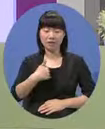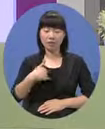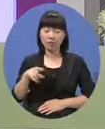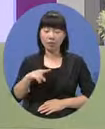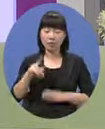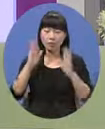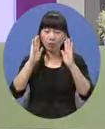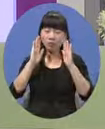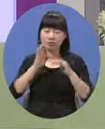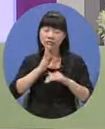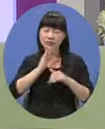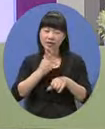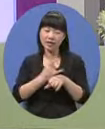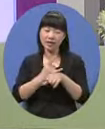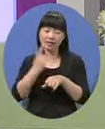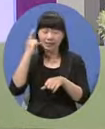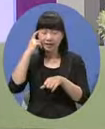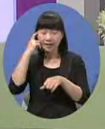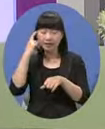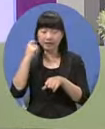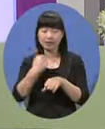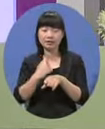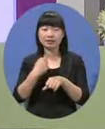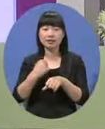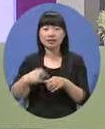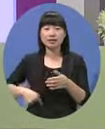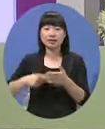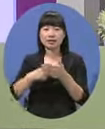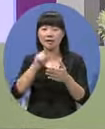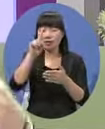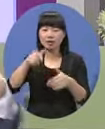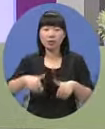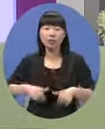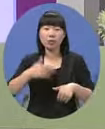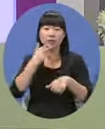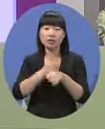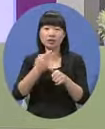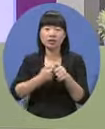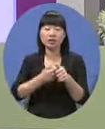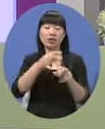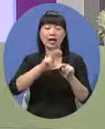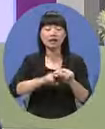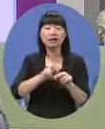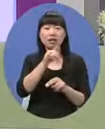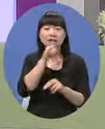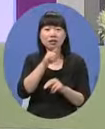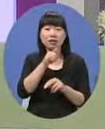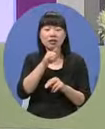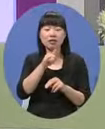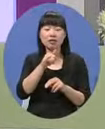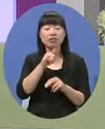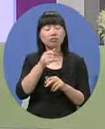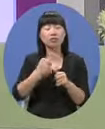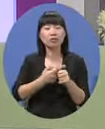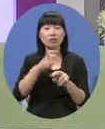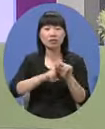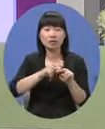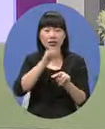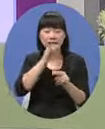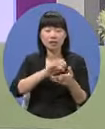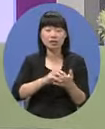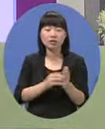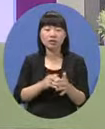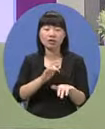뭔가 공부를 정말 해야 돼, 이런 생각, 의지가 전혀 필요 없이 그냥 자동으로 가서 앉게 되는 거의 반사적으로. 이